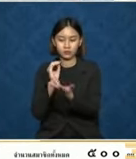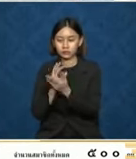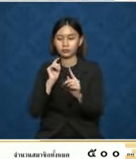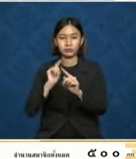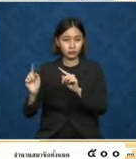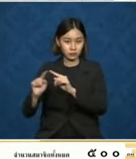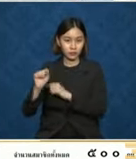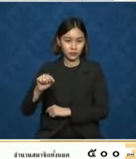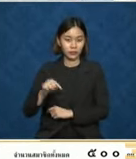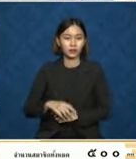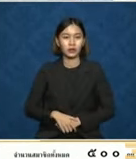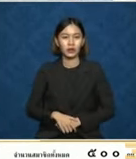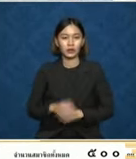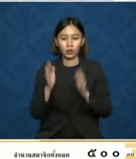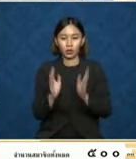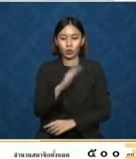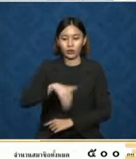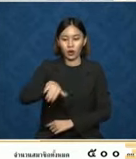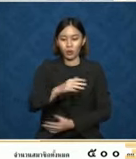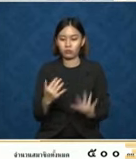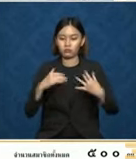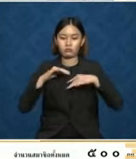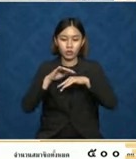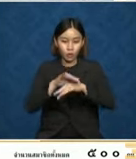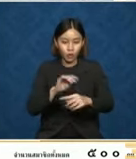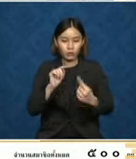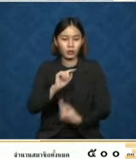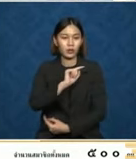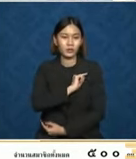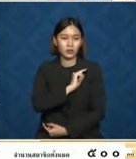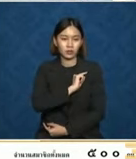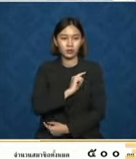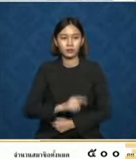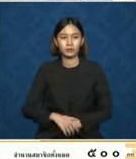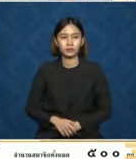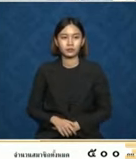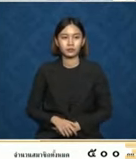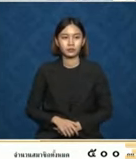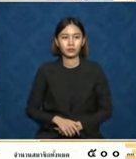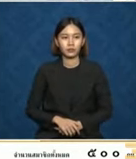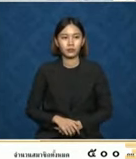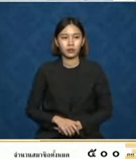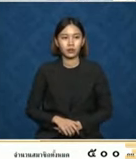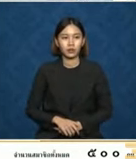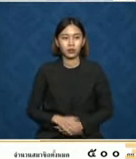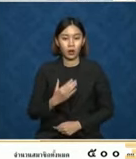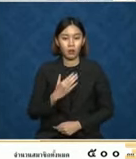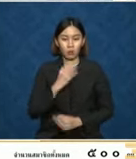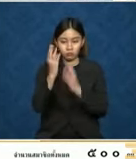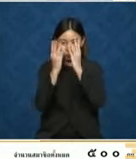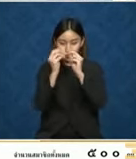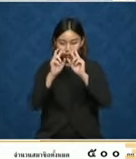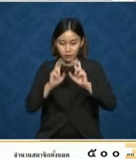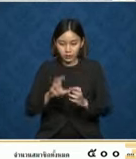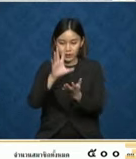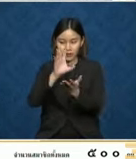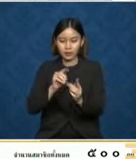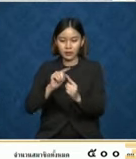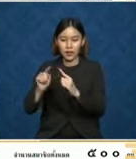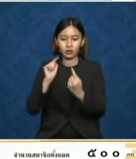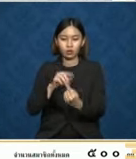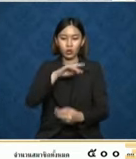ขึ้นจึงเป็นสิ่งที่พวกเราทุกคนต้องมีส่วนร่วมในการรับผิดชอบจากการที่ผมได้ศึกษาข้อมูลครับของสถ